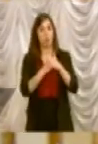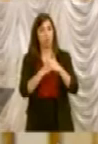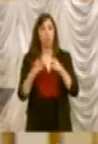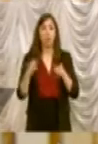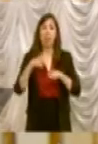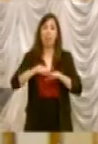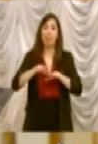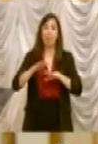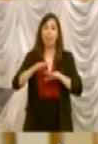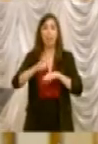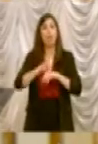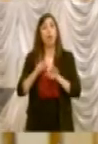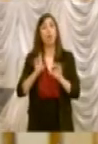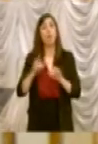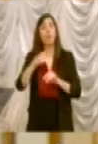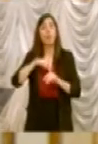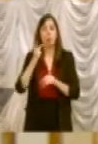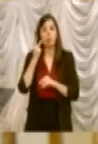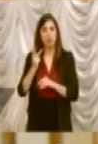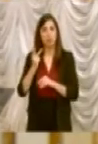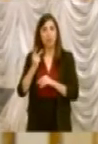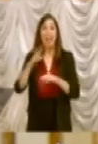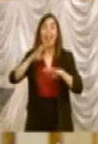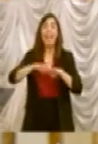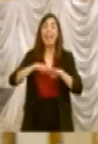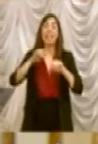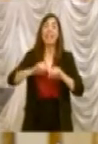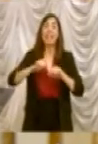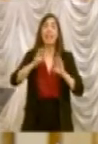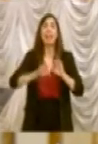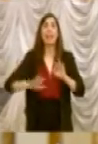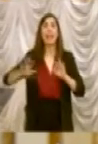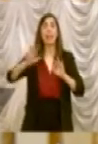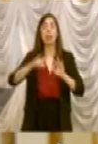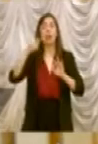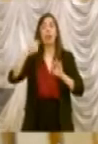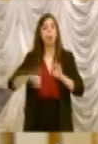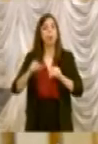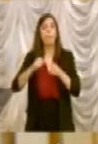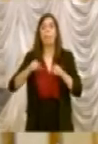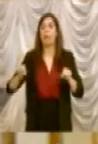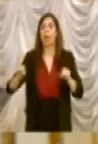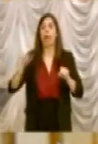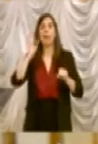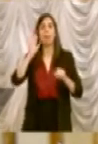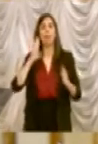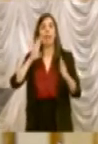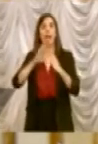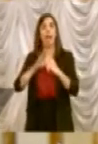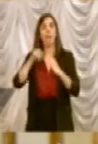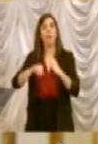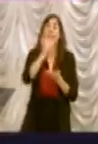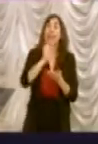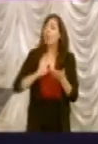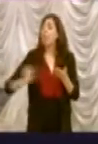di 4.000 ricercatori e 16.000 nuovi docenti. L'INPS anticiperà il 40% per la cassa integrazione in deroga entro 15